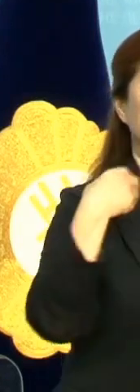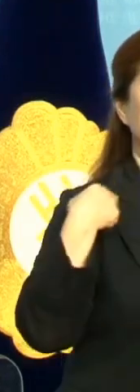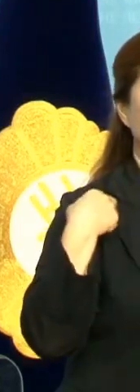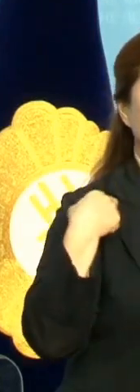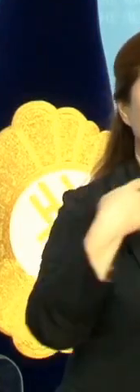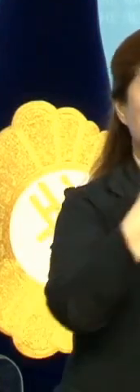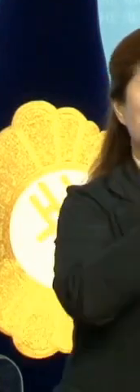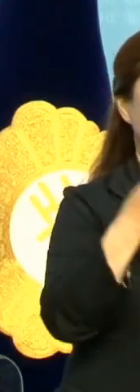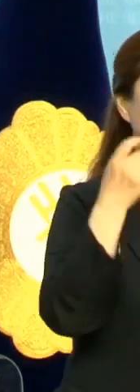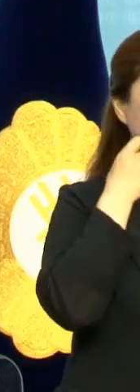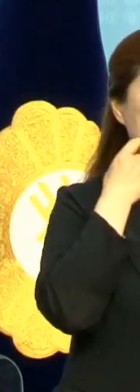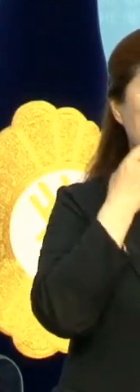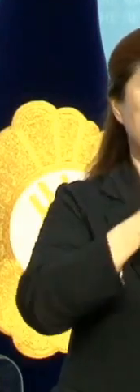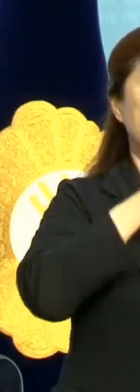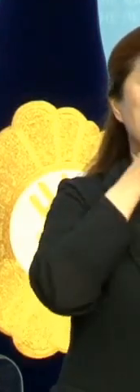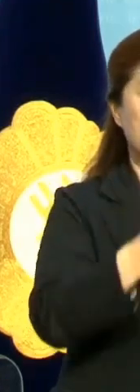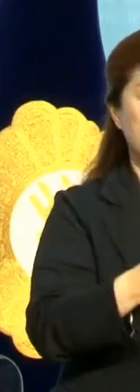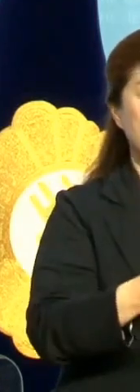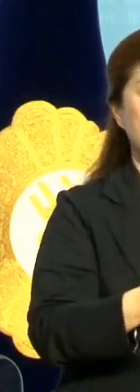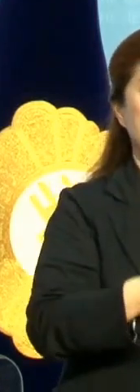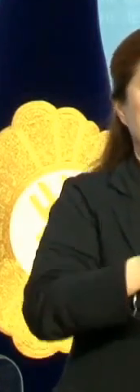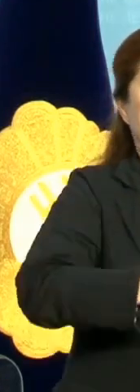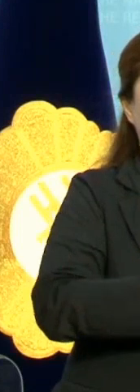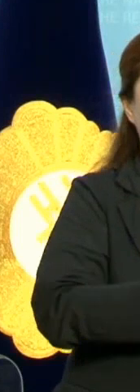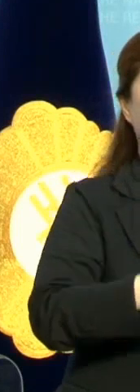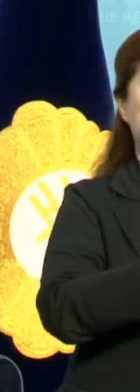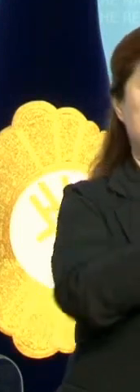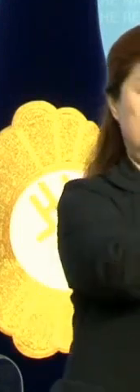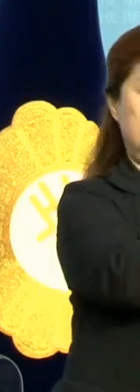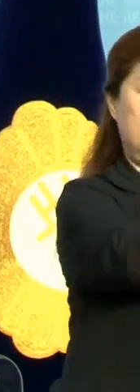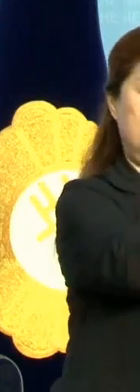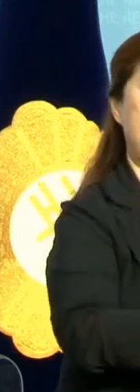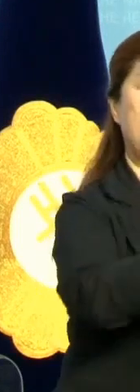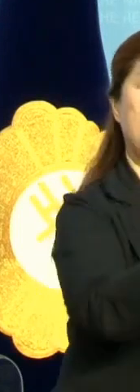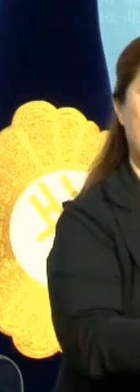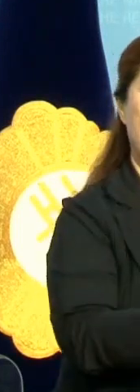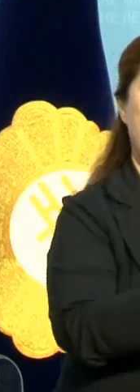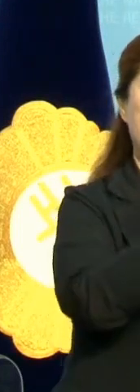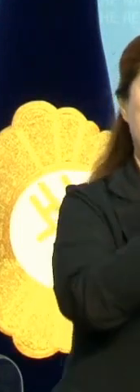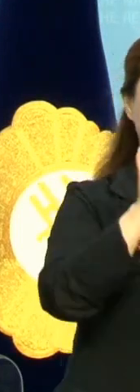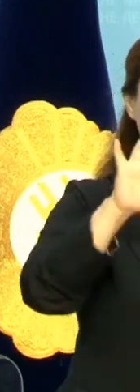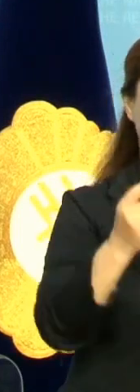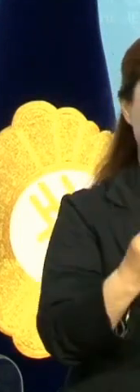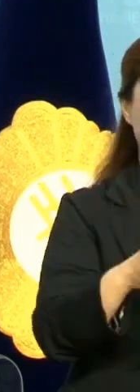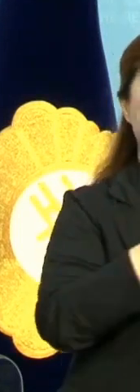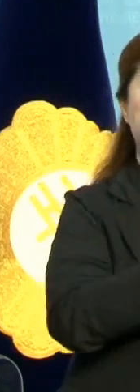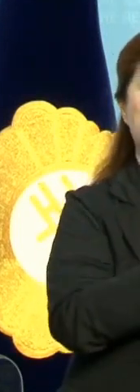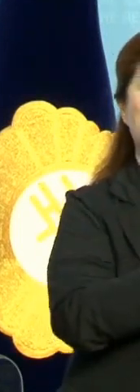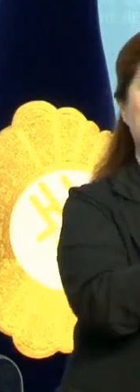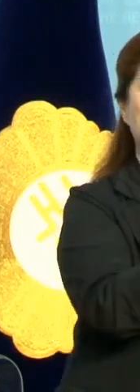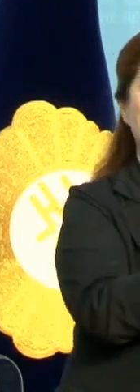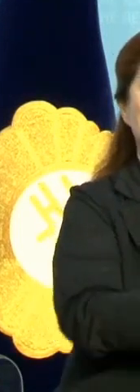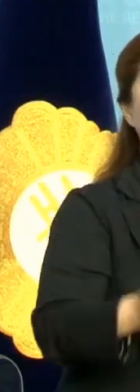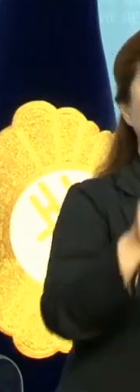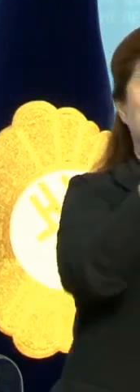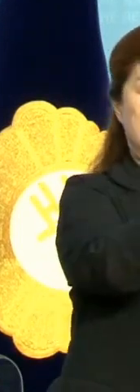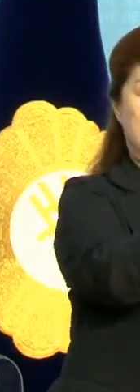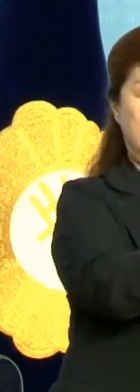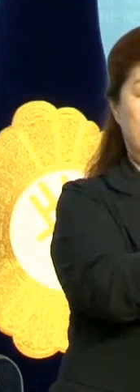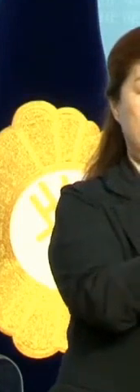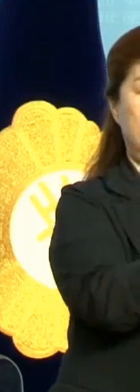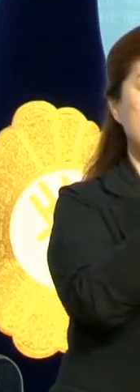삼성발 가짜 뉴스에 속아서 허겁지겁 상장 규정을 바꾸고 삼성 바이오로직스를 유가증권 시장에